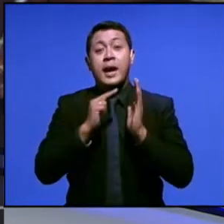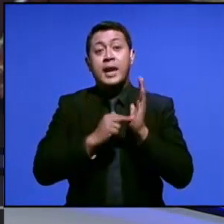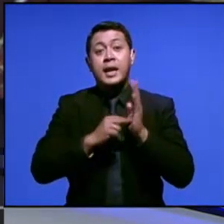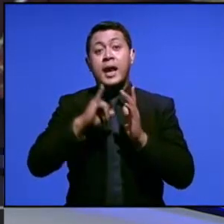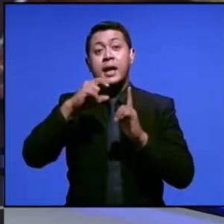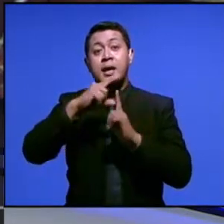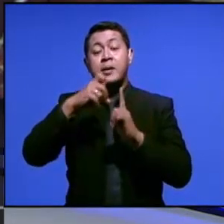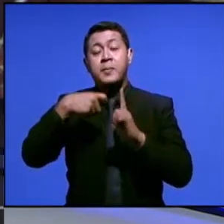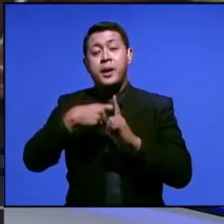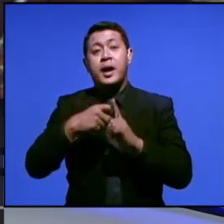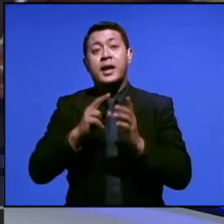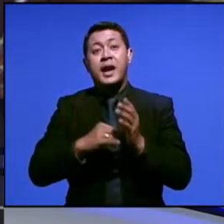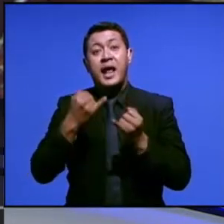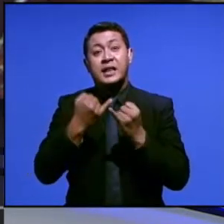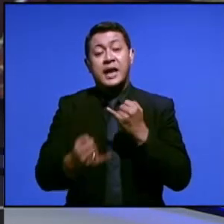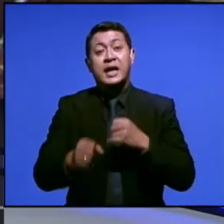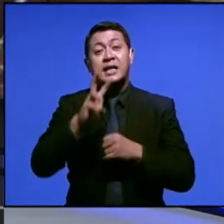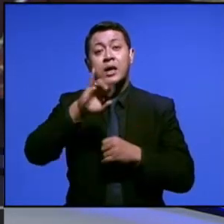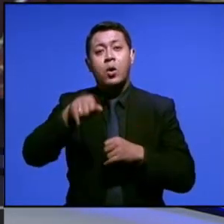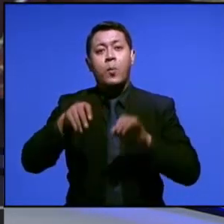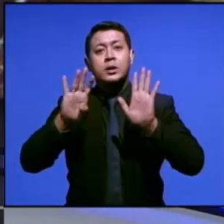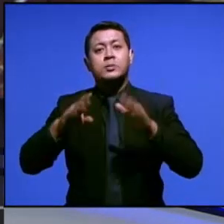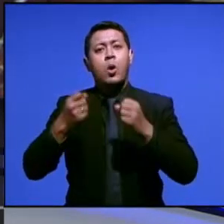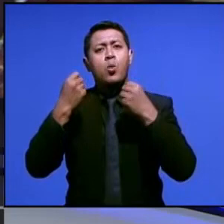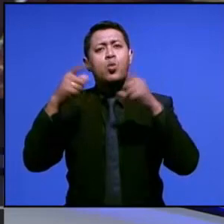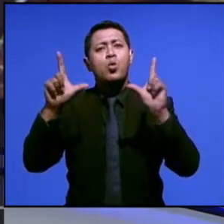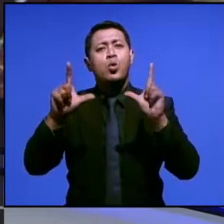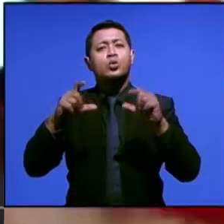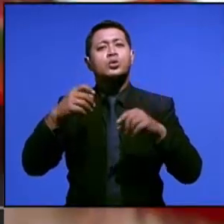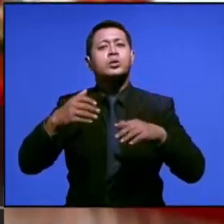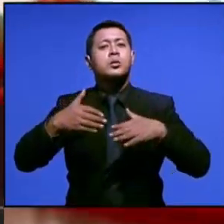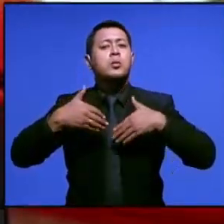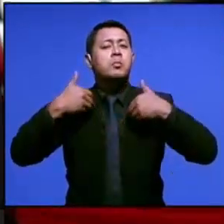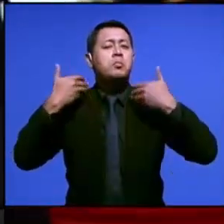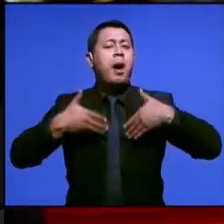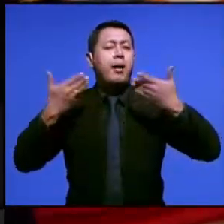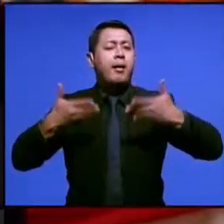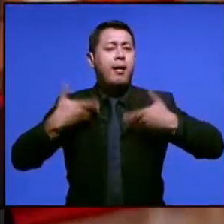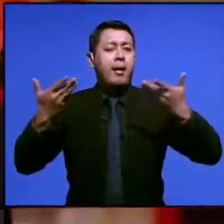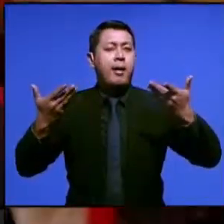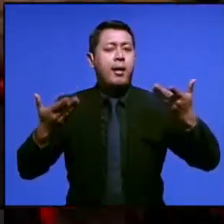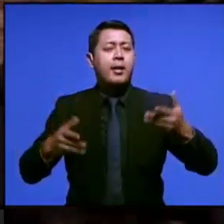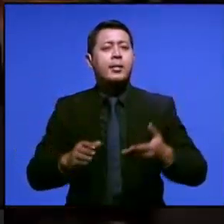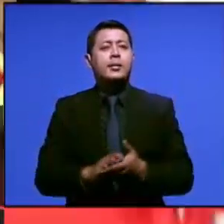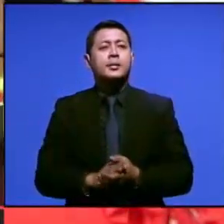IPK kelulusan 3,9 atau lulus cum laude.